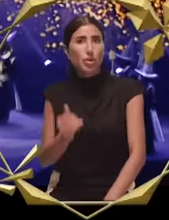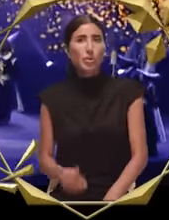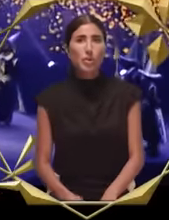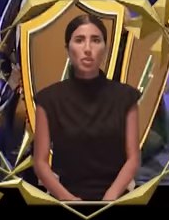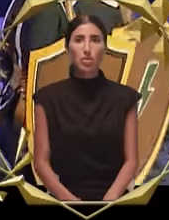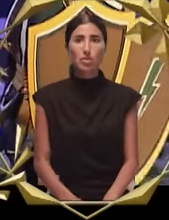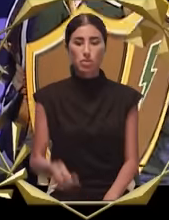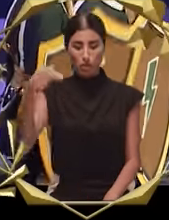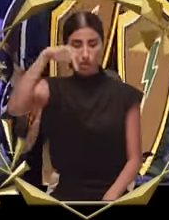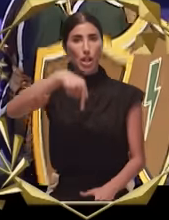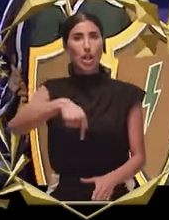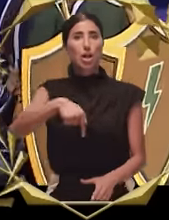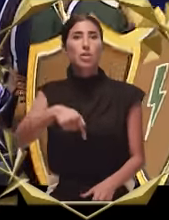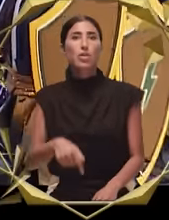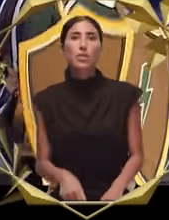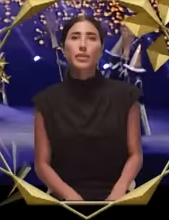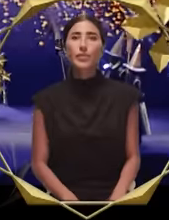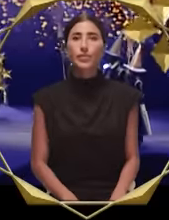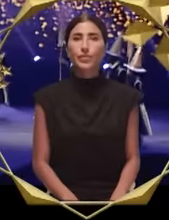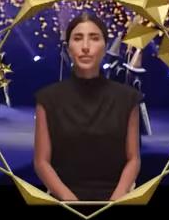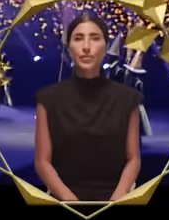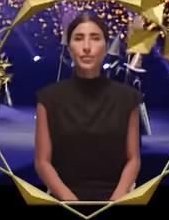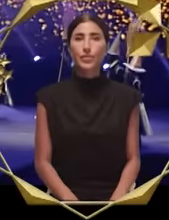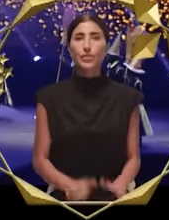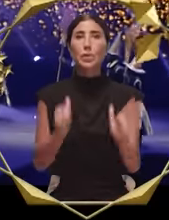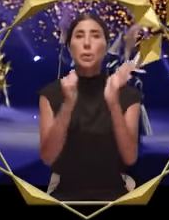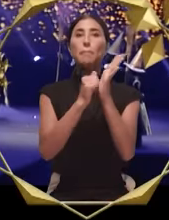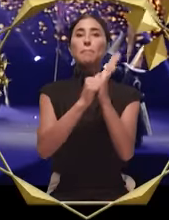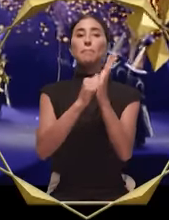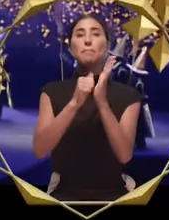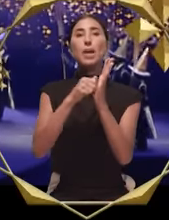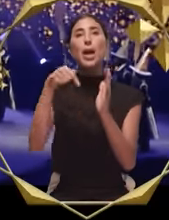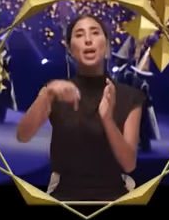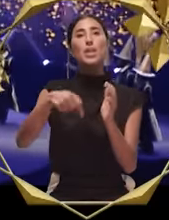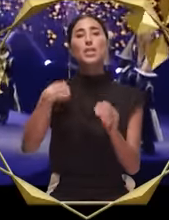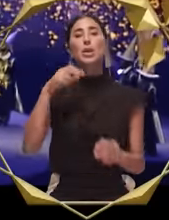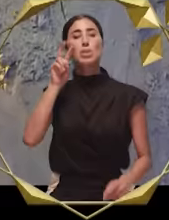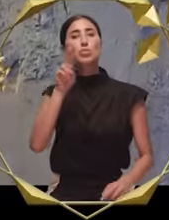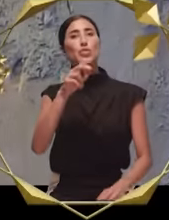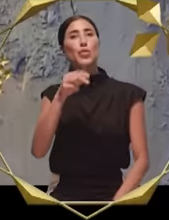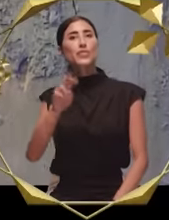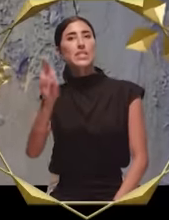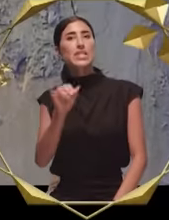في حجرة مجرى محبوسة